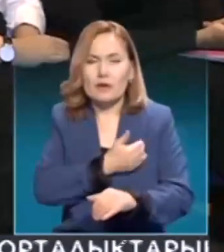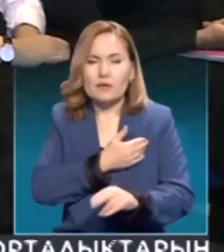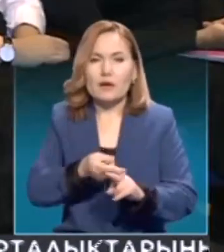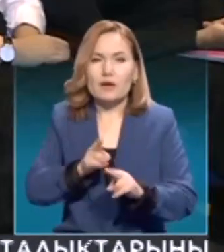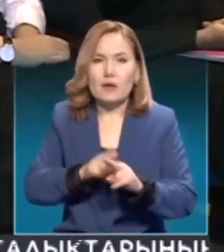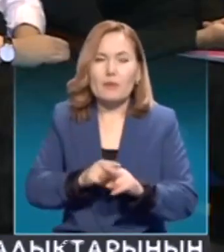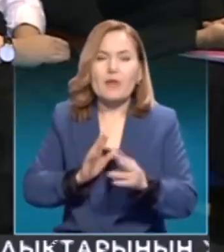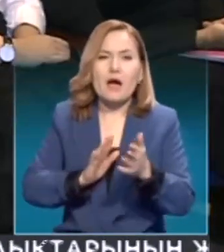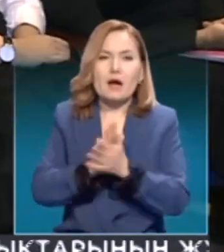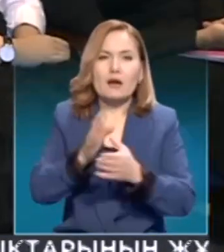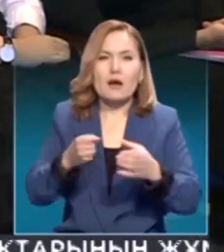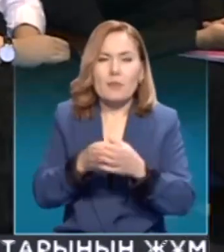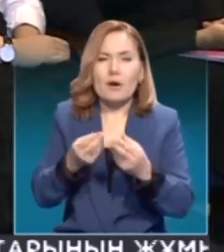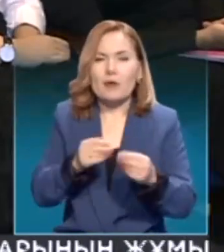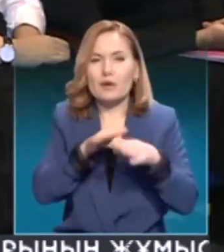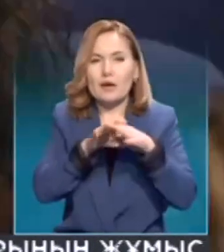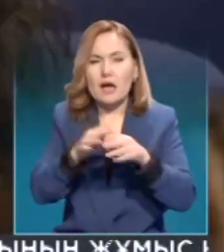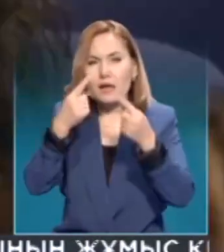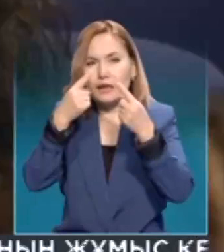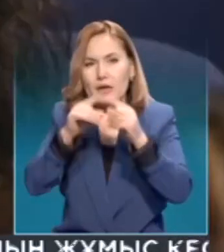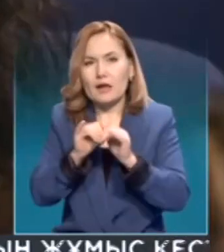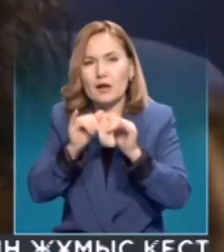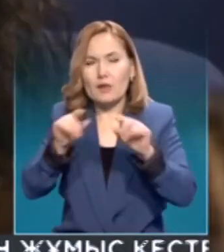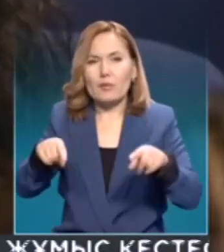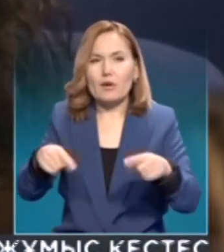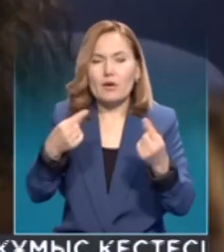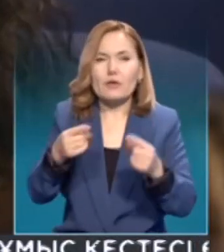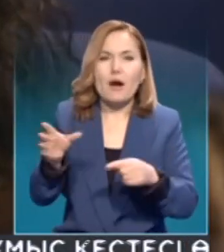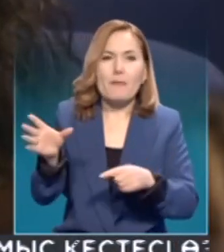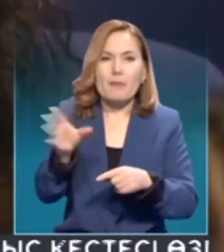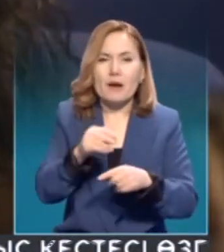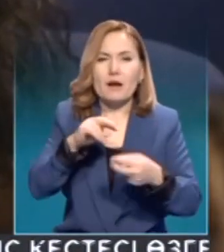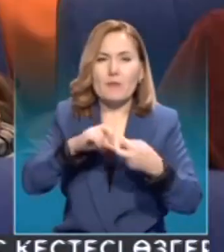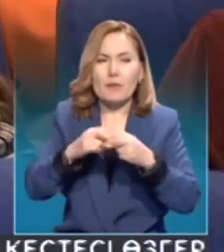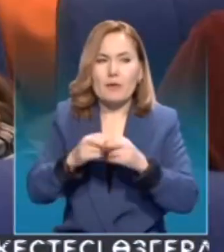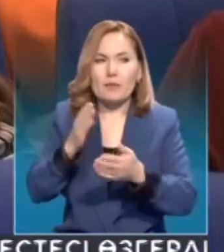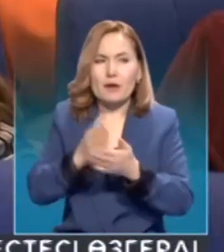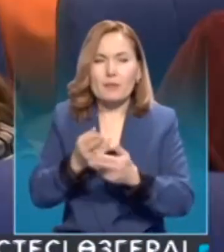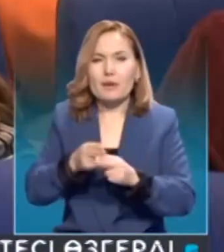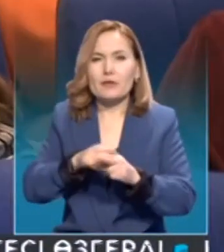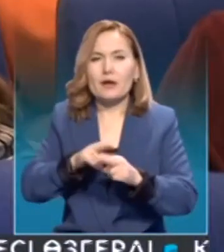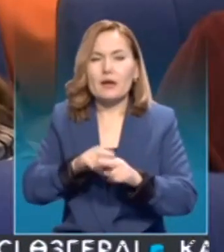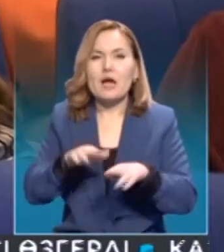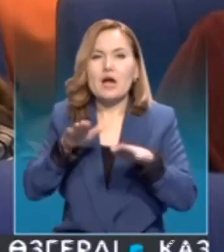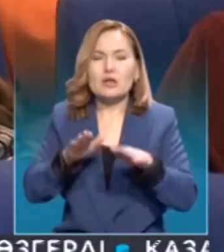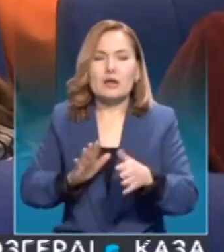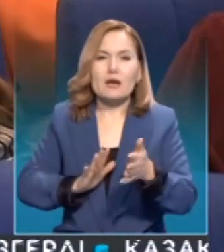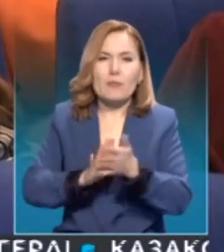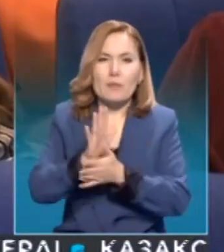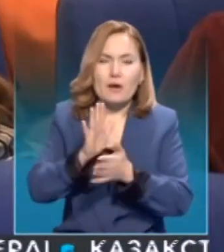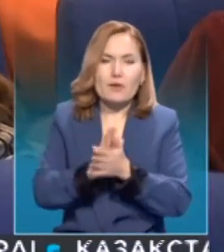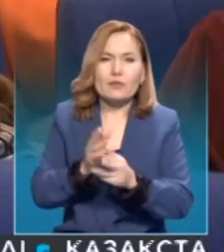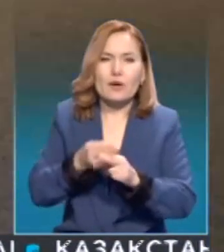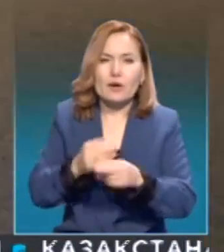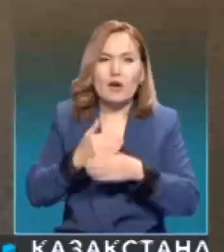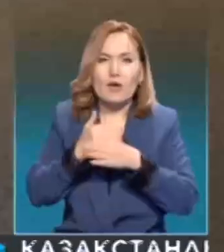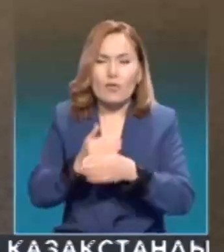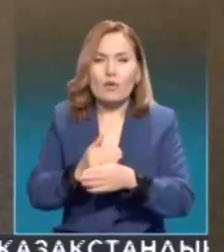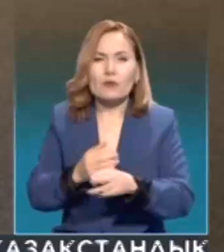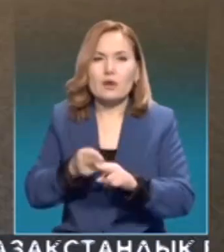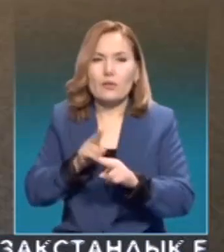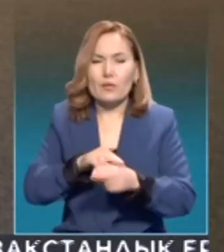мекемені қаржыландыру және техникалық жаңарту барлық редакцияға ортақ. Сондықтан ең алдымен жергілікті ақпарат құралдарын қолдау